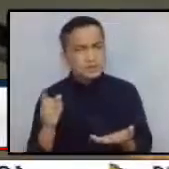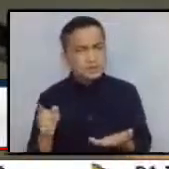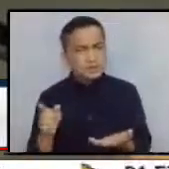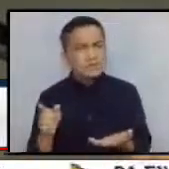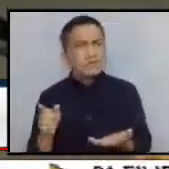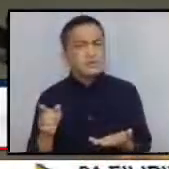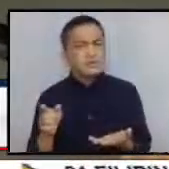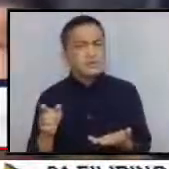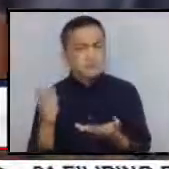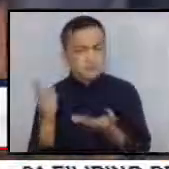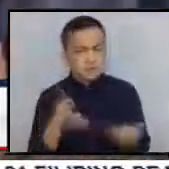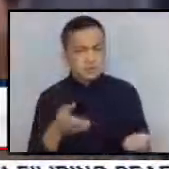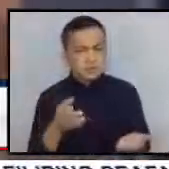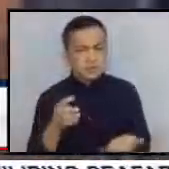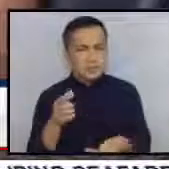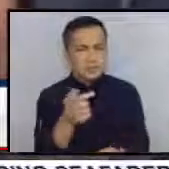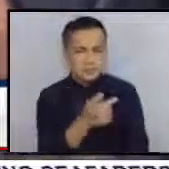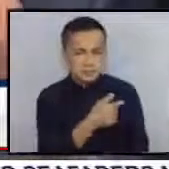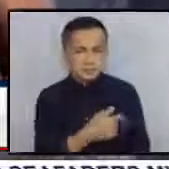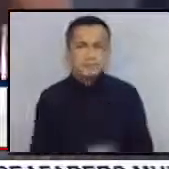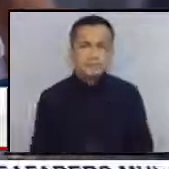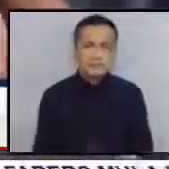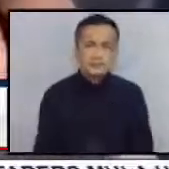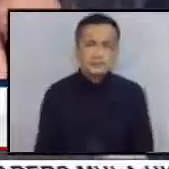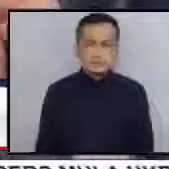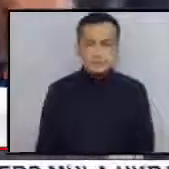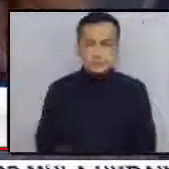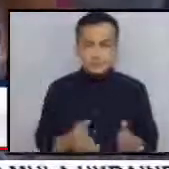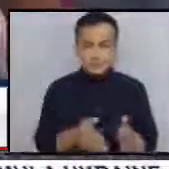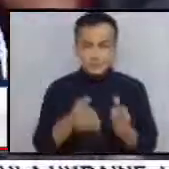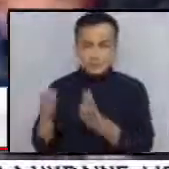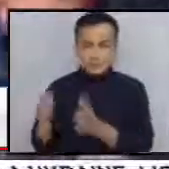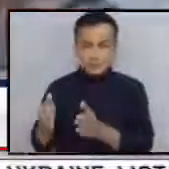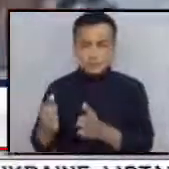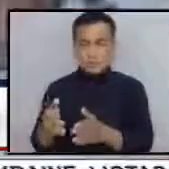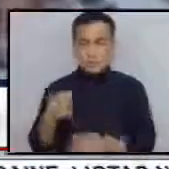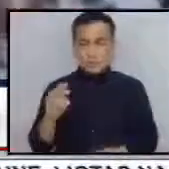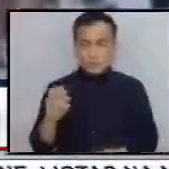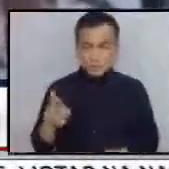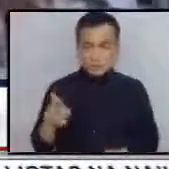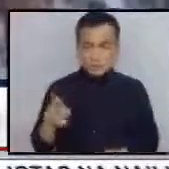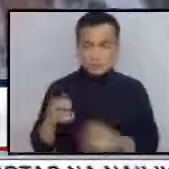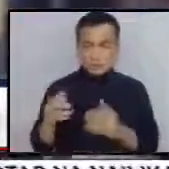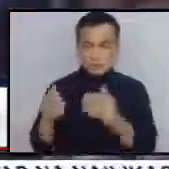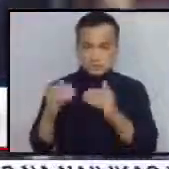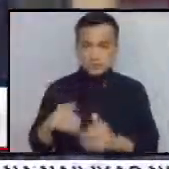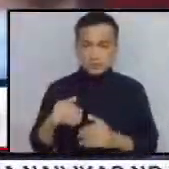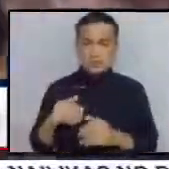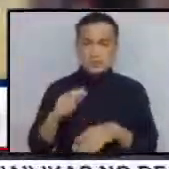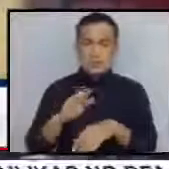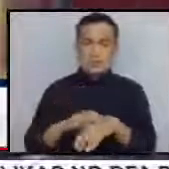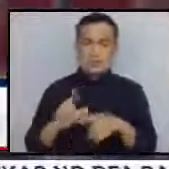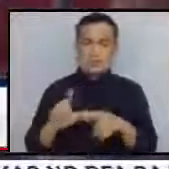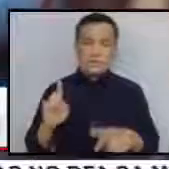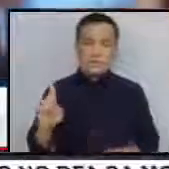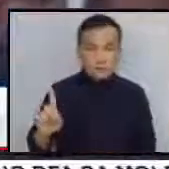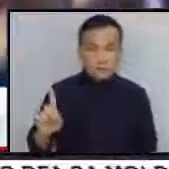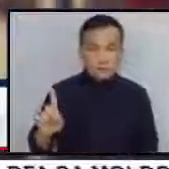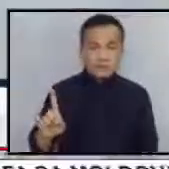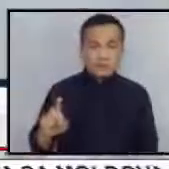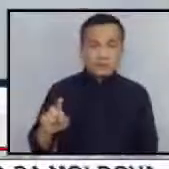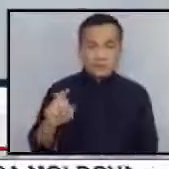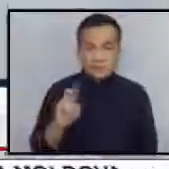arrival of vaccines. Sa paglipat ng Metro Manila at iba pang mga lugar sa Alert Level 1, pinayuhan ng NTF ang